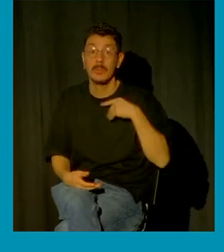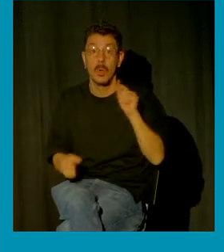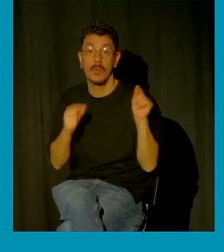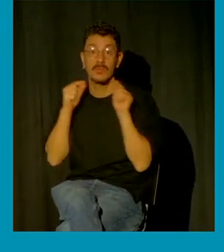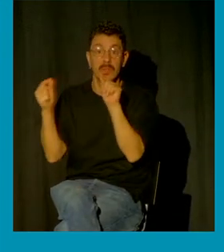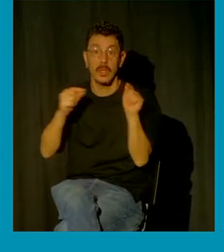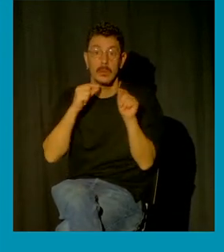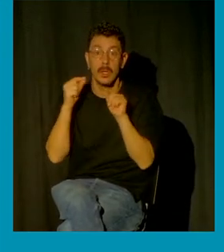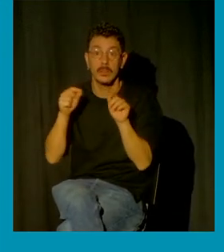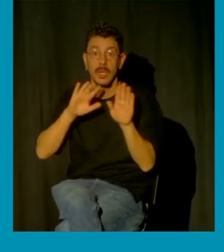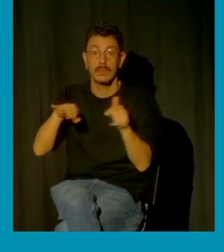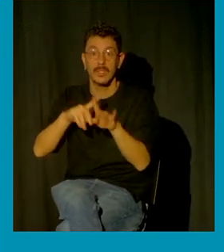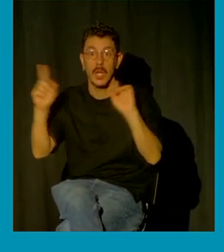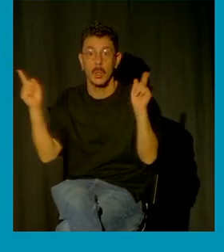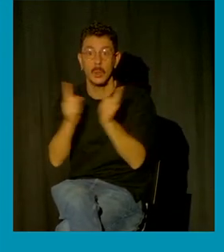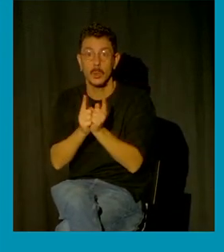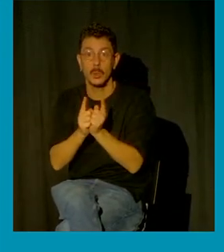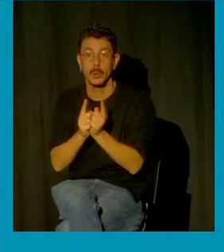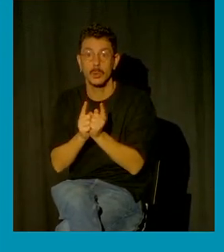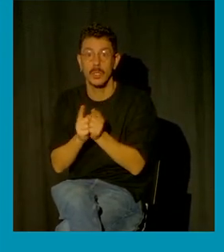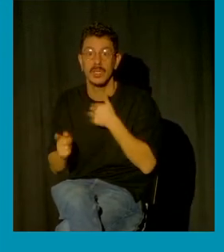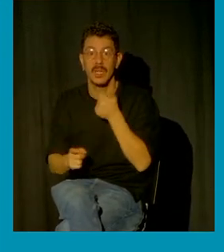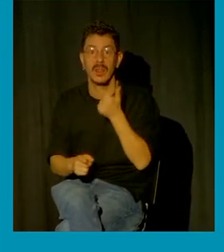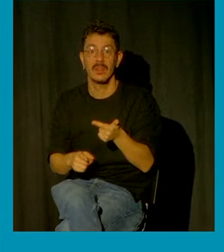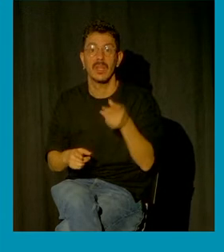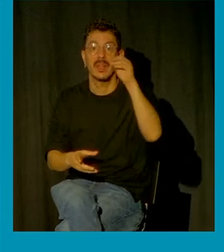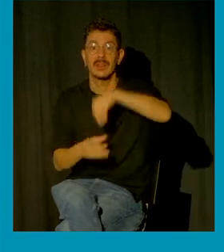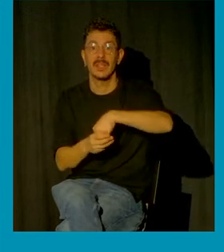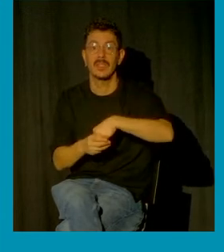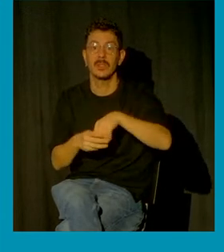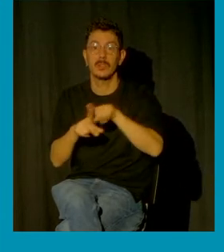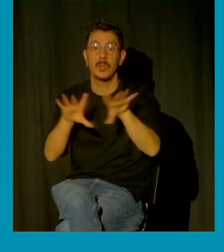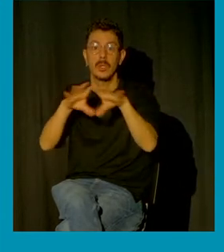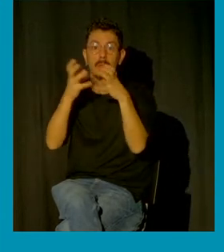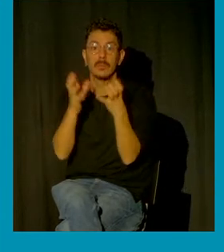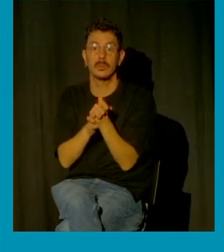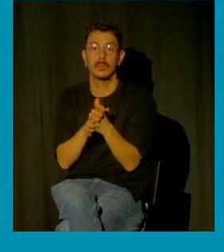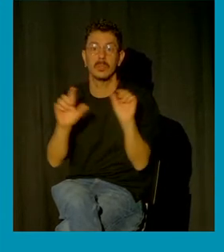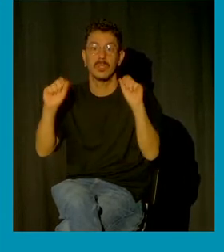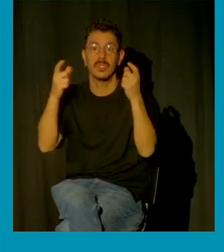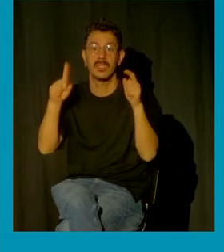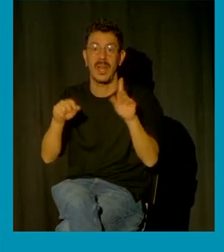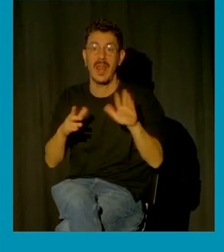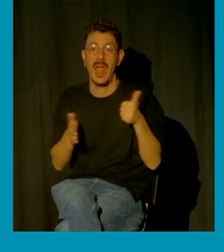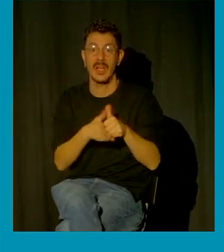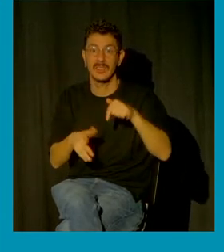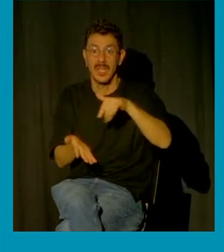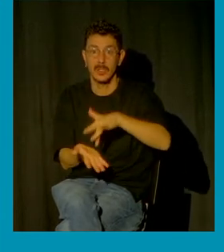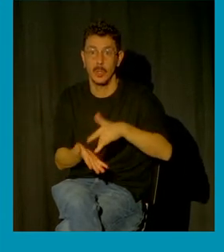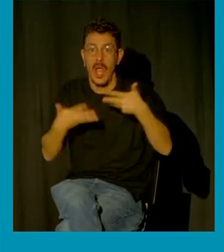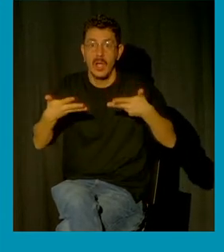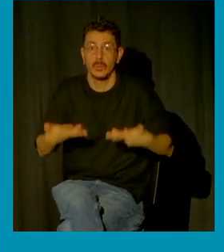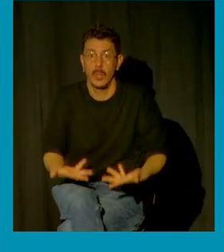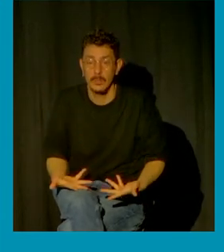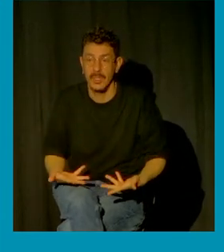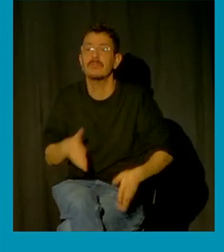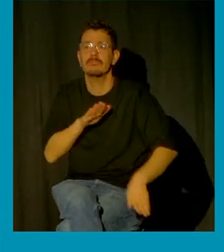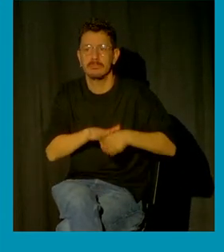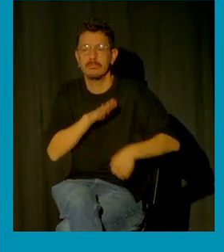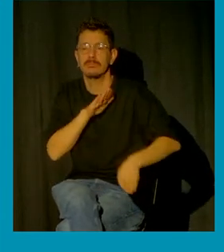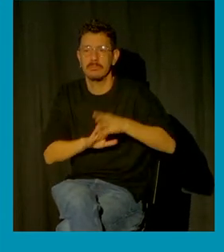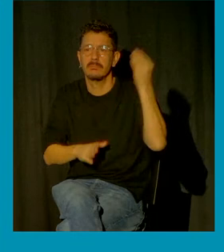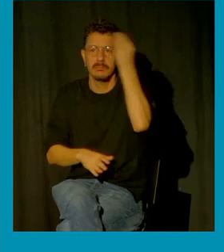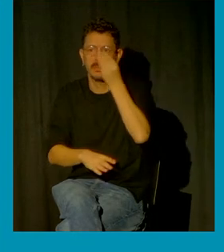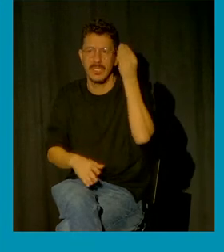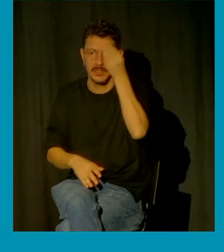una mica curt en el sentit que dins de l'esfera digital encara avui en dia ningú s'està plantejant